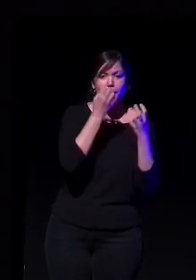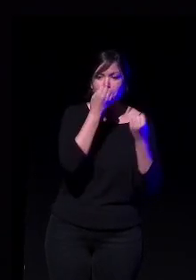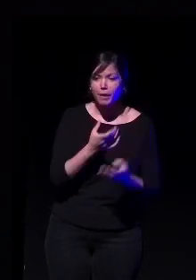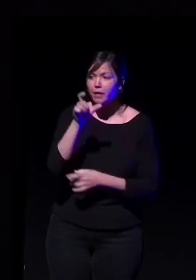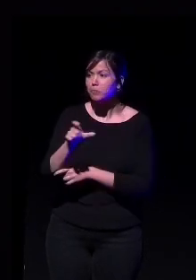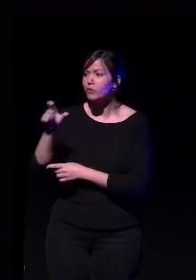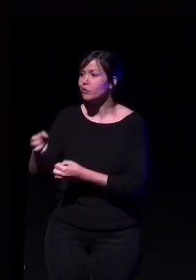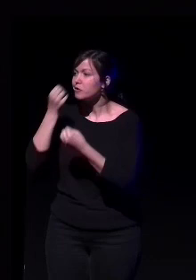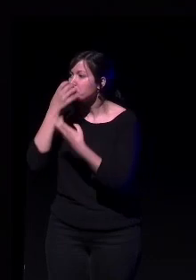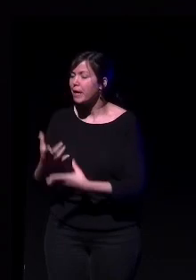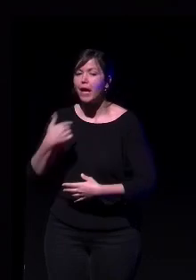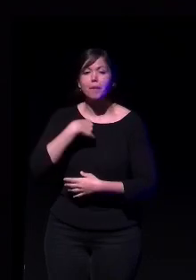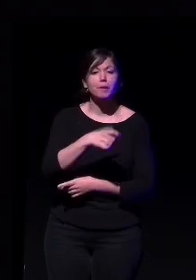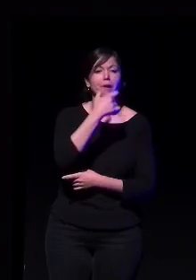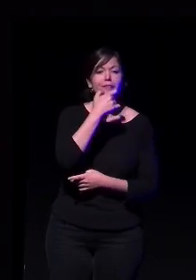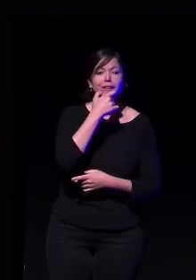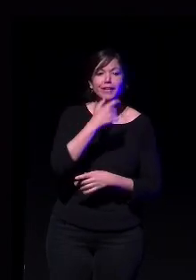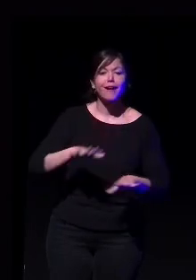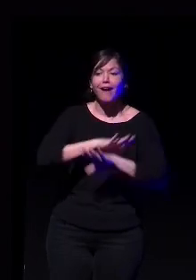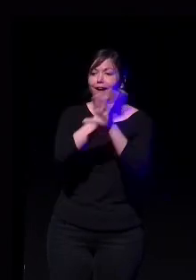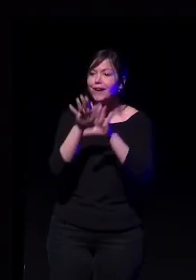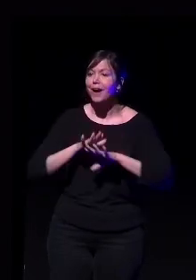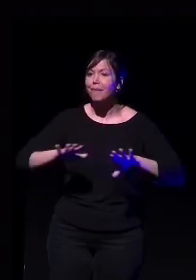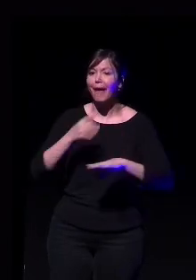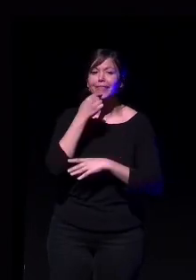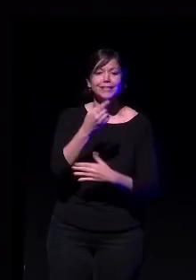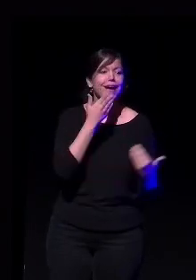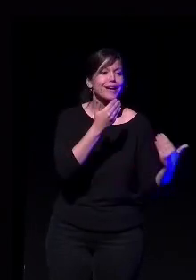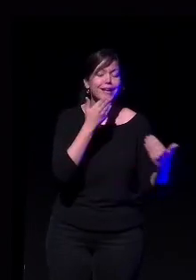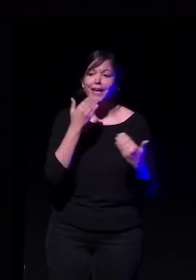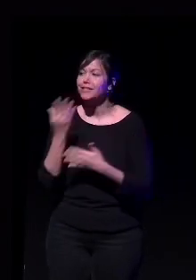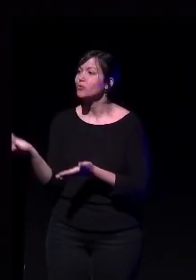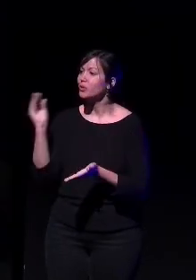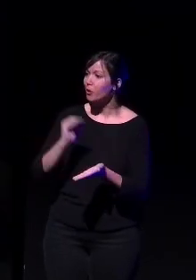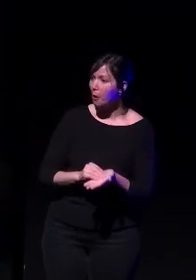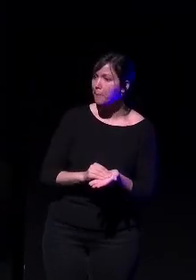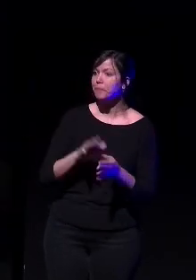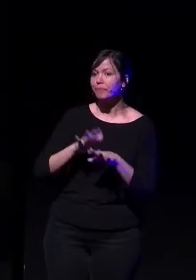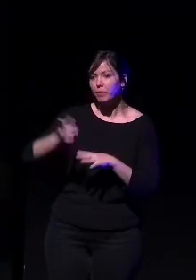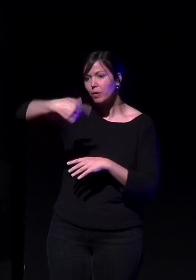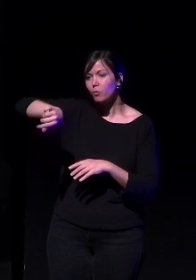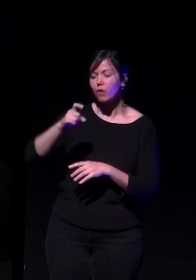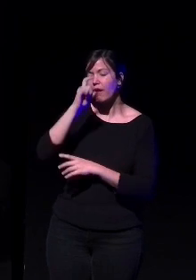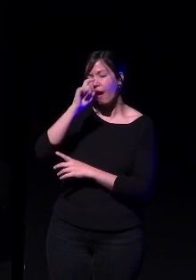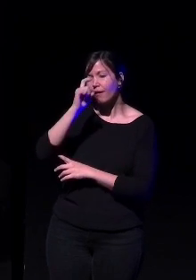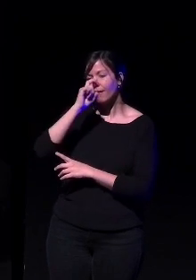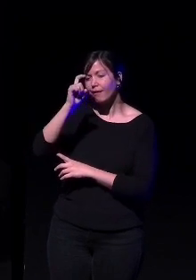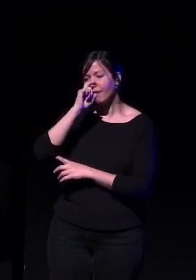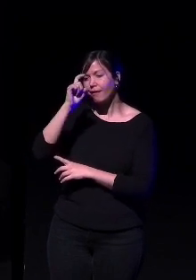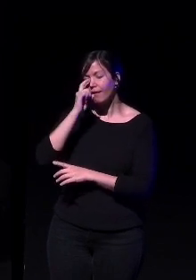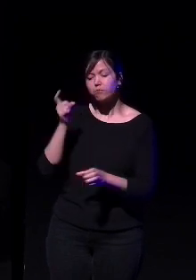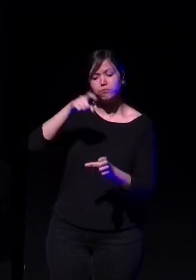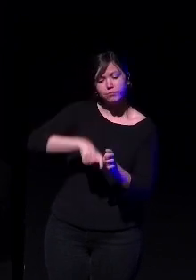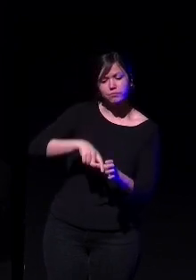M'agradaria acabar donant-vos les immenses gràcies de nou per contribuir durant tants anys, tantíssims anys, a